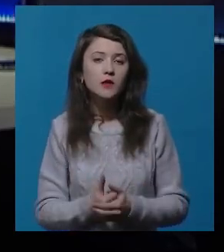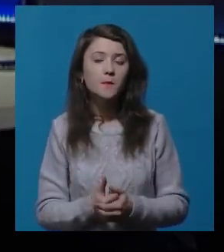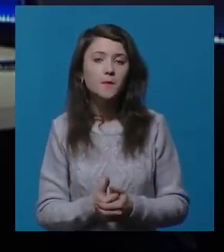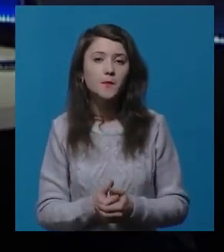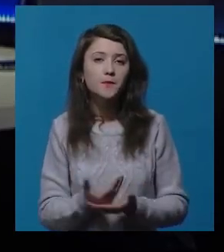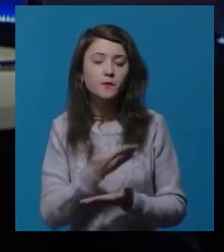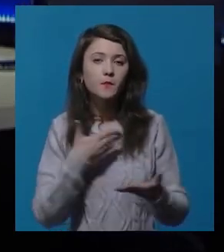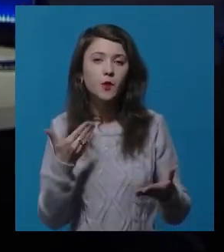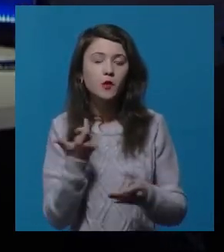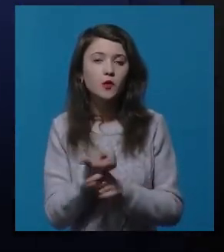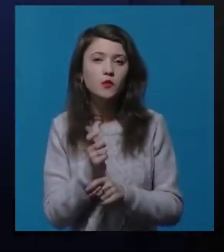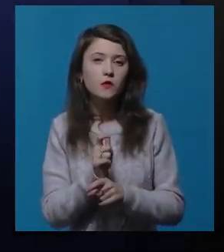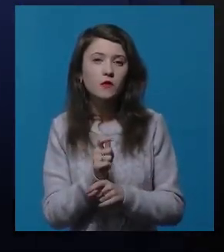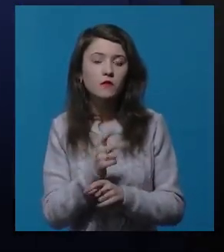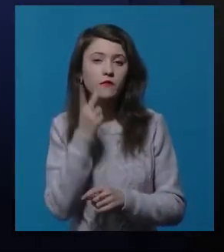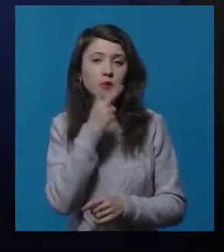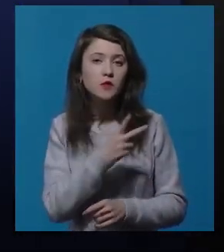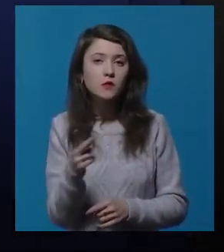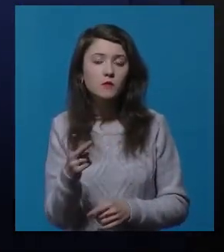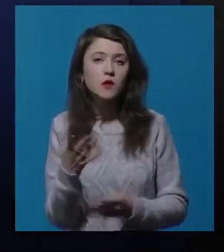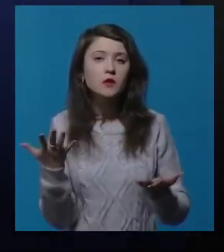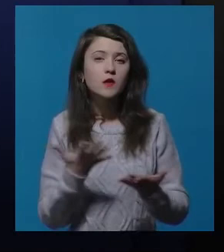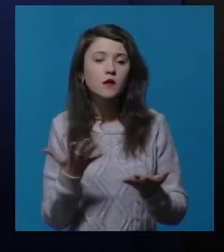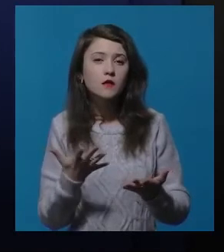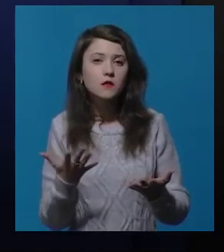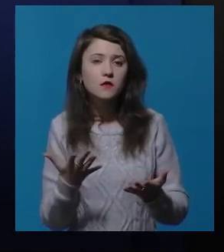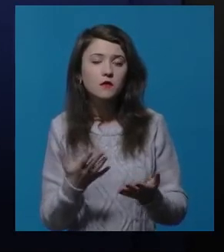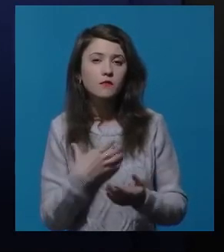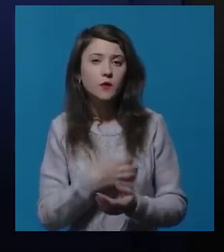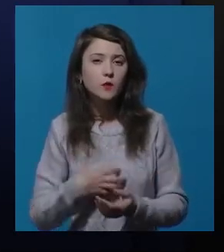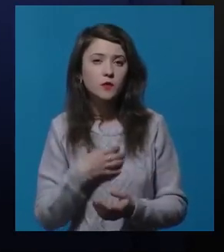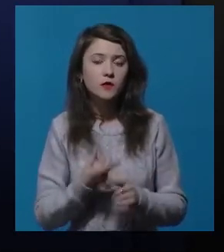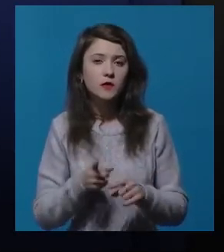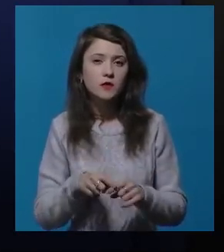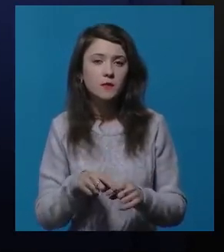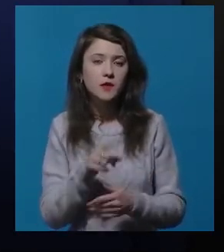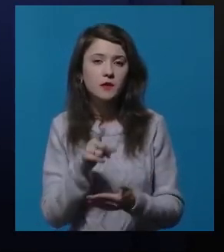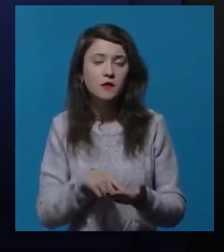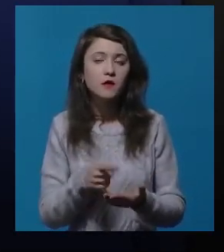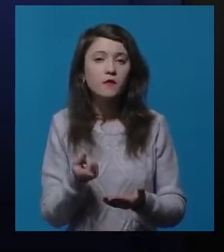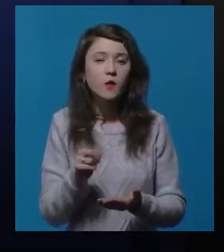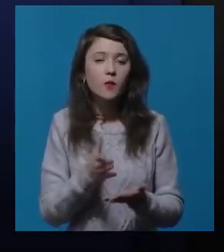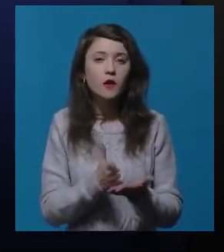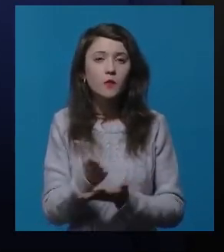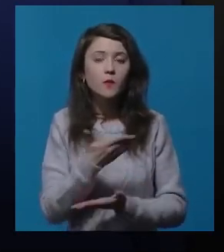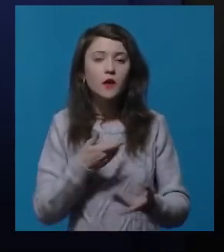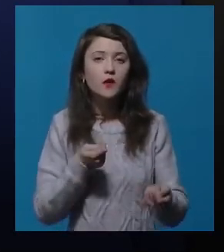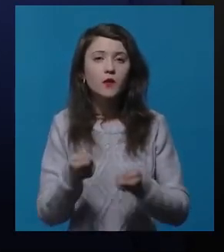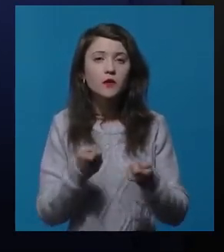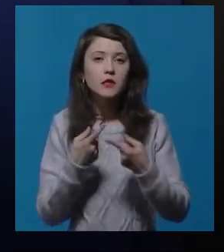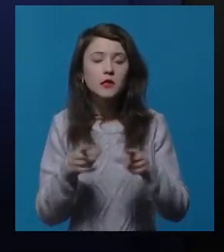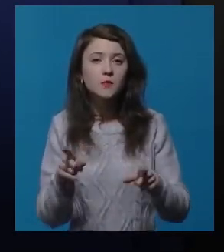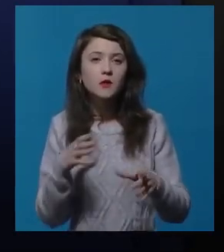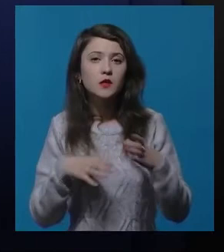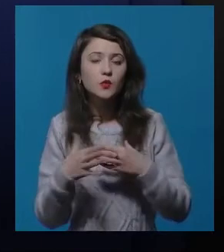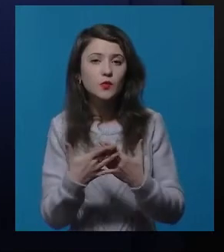дуже фіксуємо, які питання найбільш турбують громадян. І в цьому напрямку ми комунікуємо з іншими інституціями,